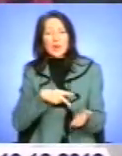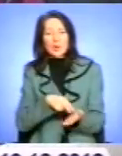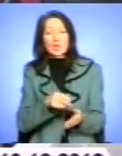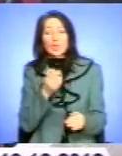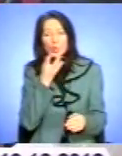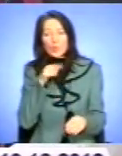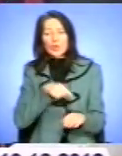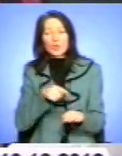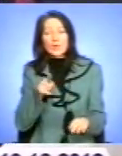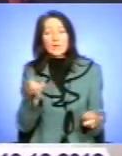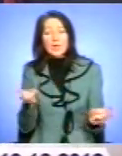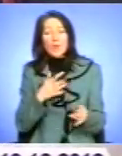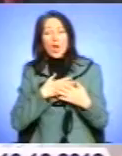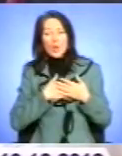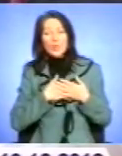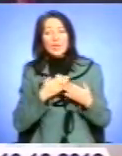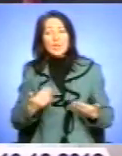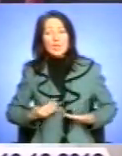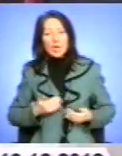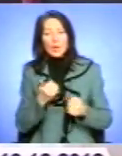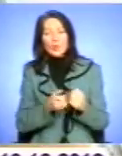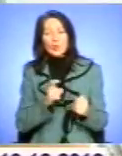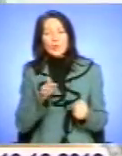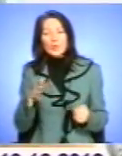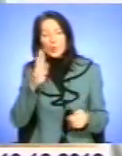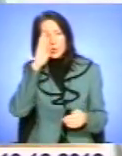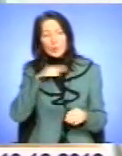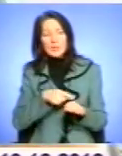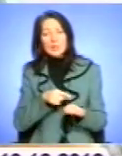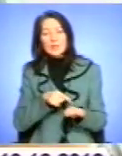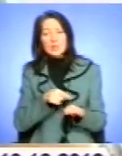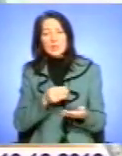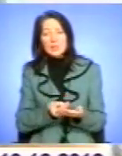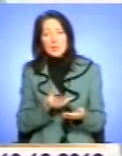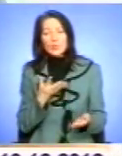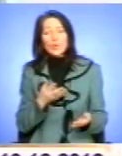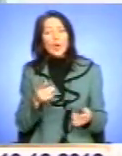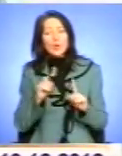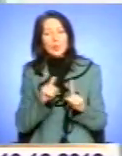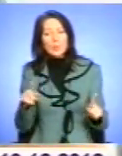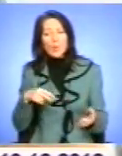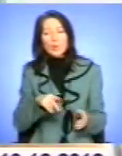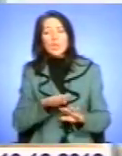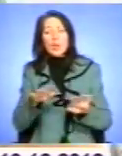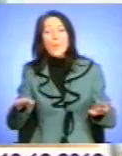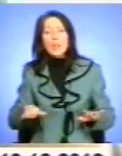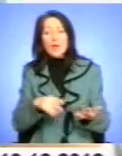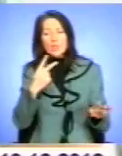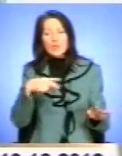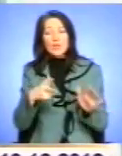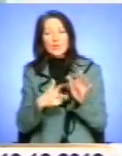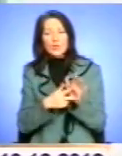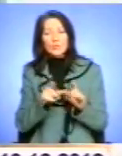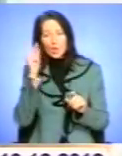життя. Тому кожну хвилину хлопець цінує по-особливому. Ходить на плавання в 28-й школі, там є для інвалідного